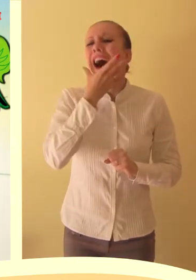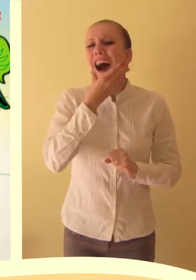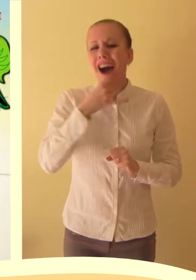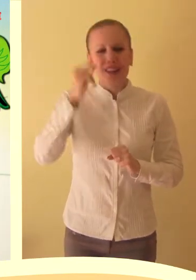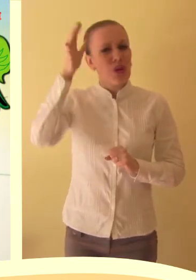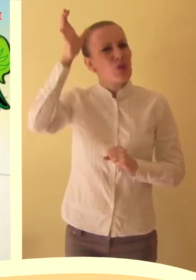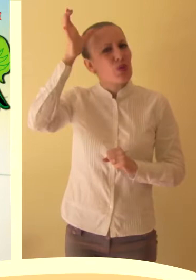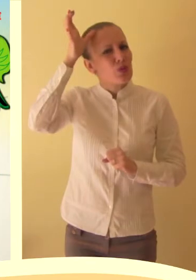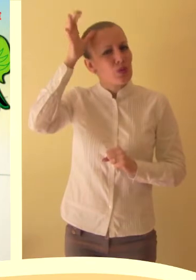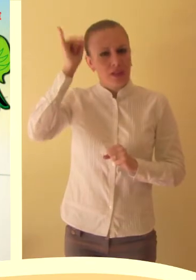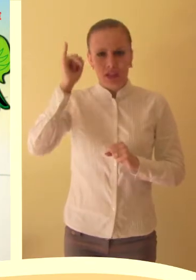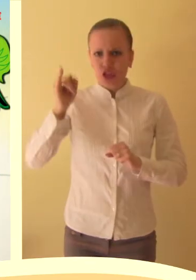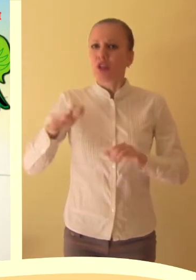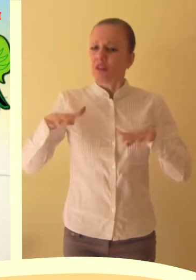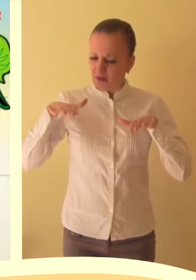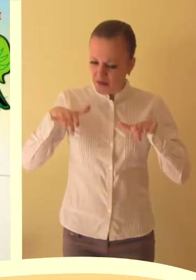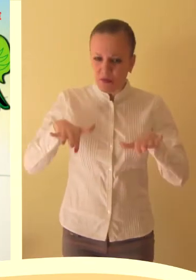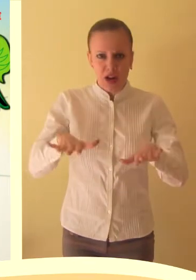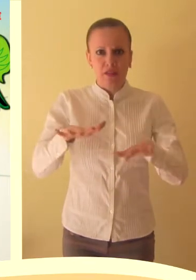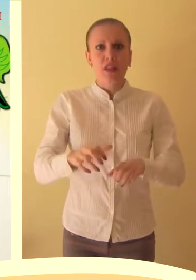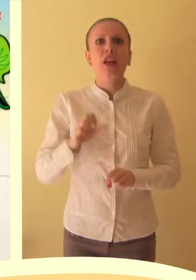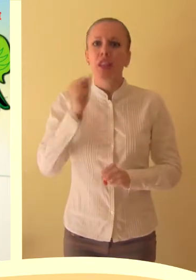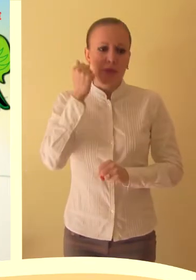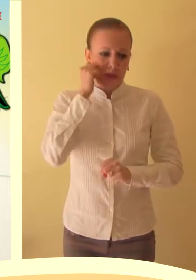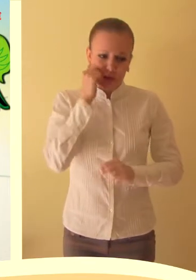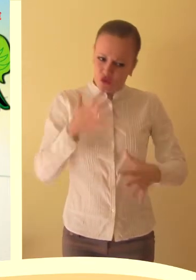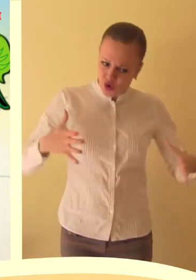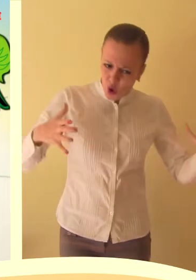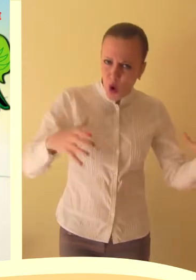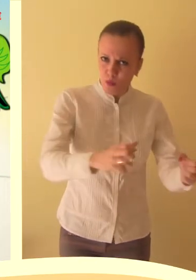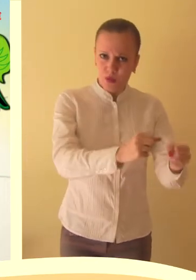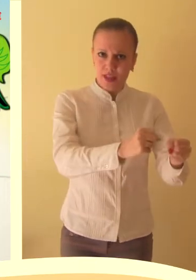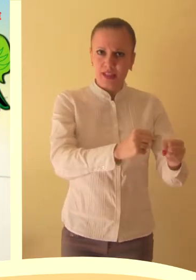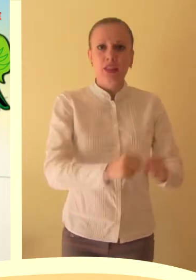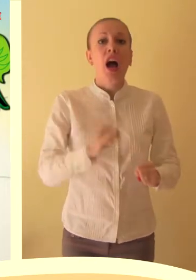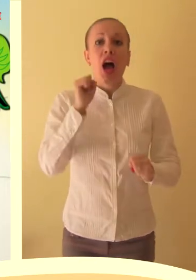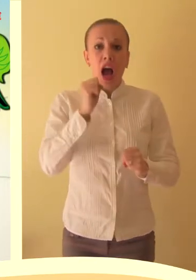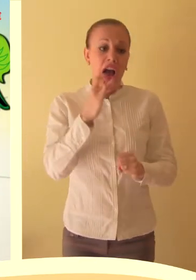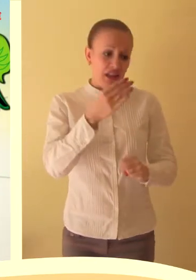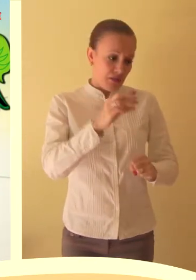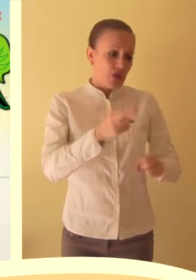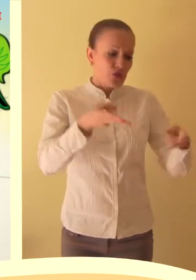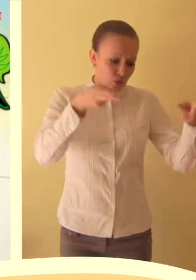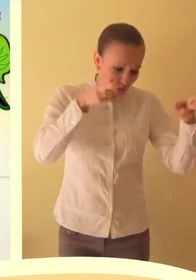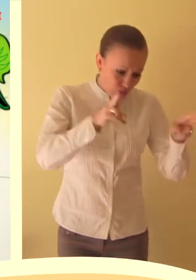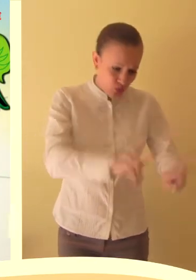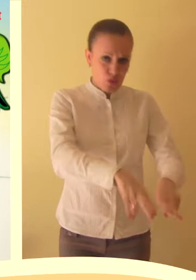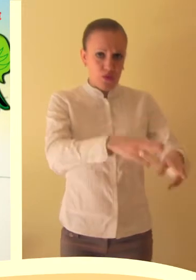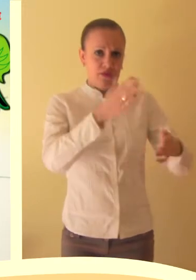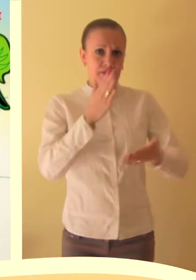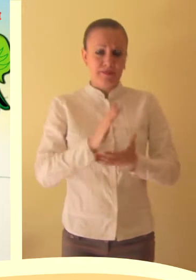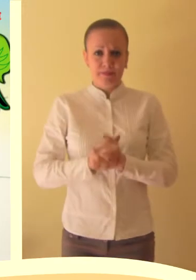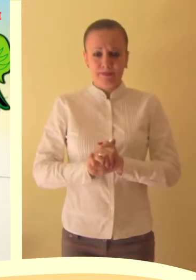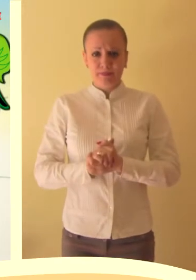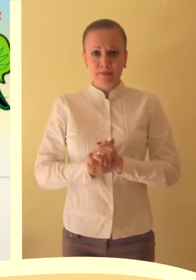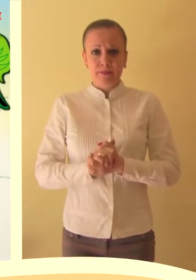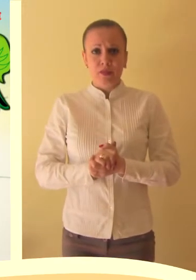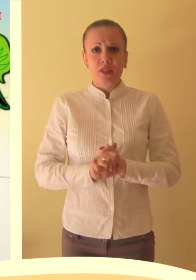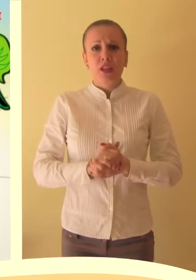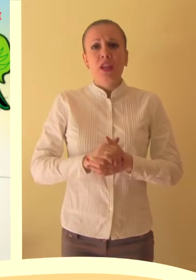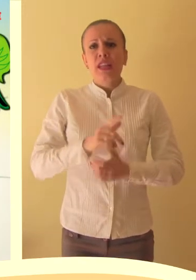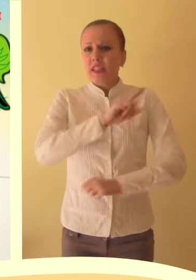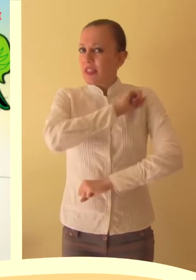гарна, розумна, щира й вправна За бабусю як вхопилась, а рібка знов на місці